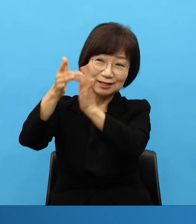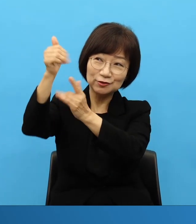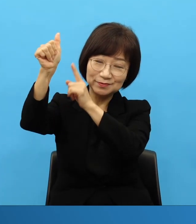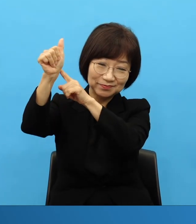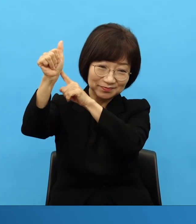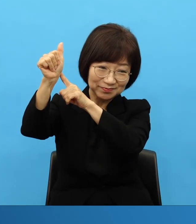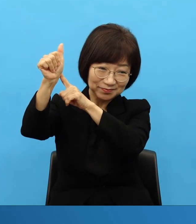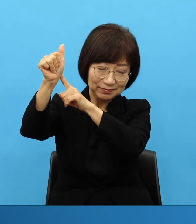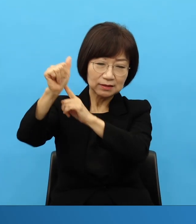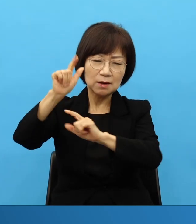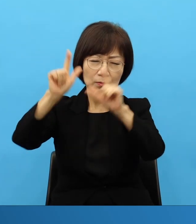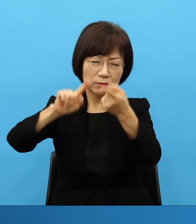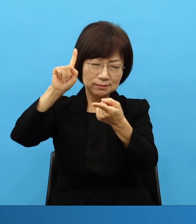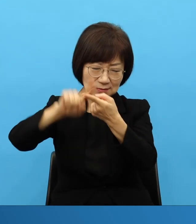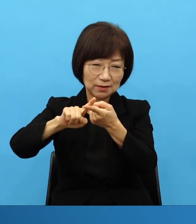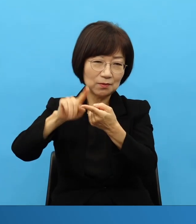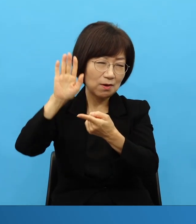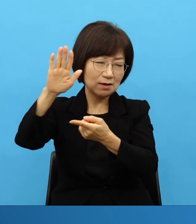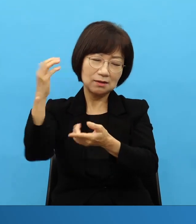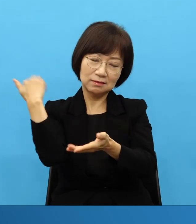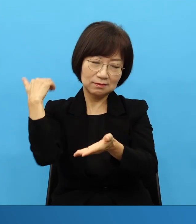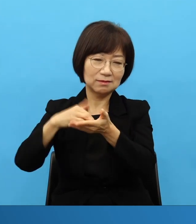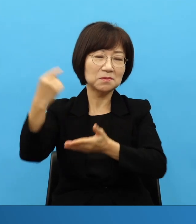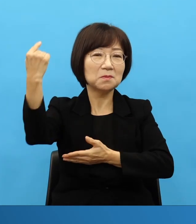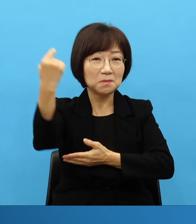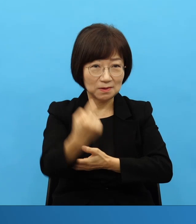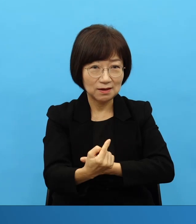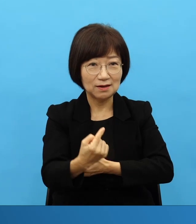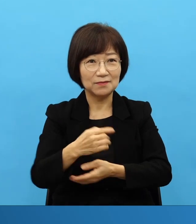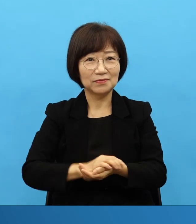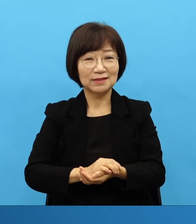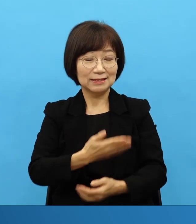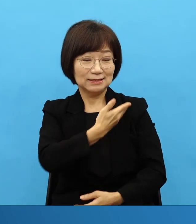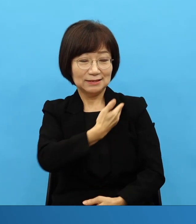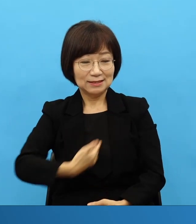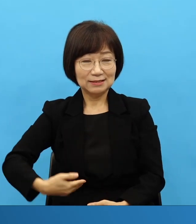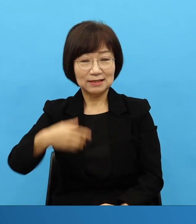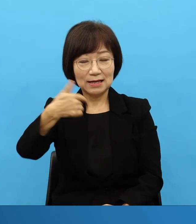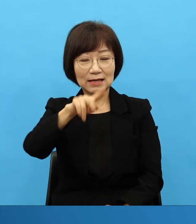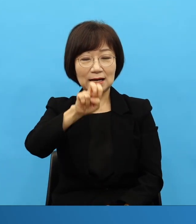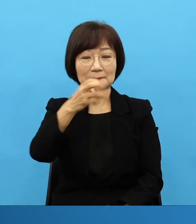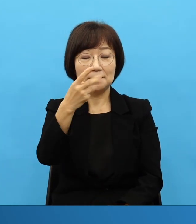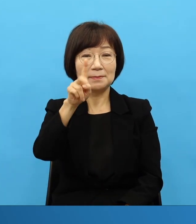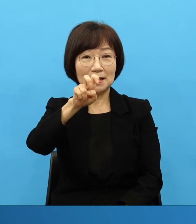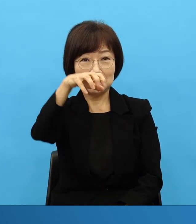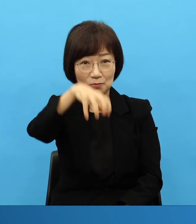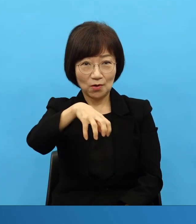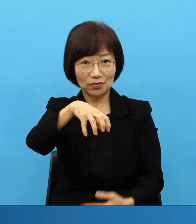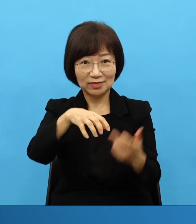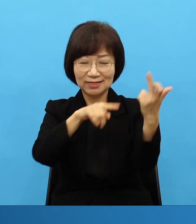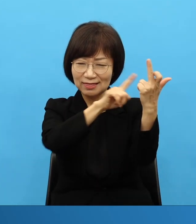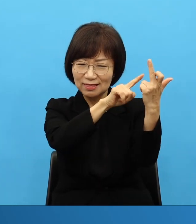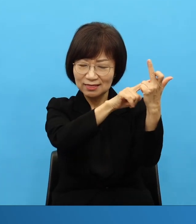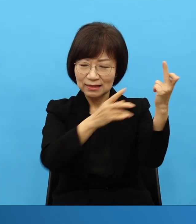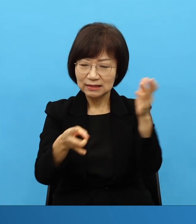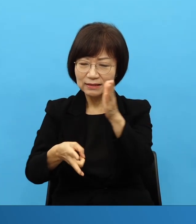예수는 하늘로 가심을 본 그대로 오시리라 하였느니라. 제자들이 감람원이라 하는